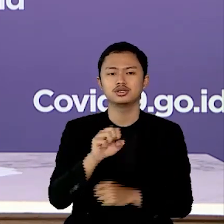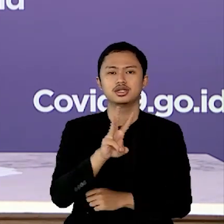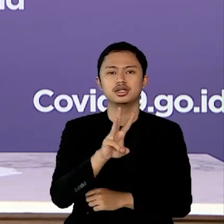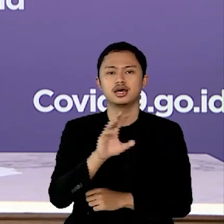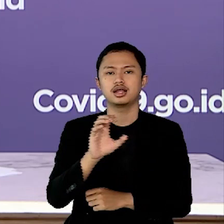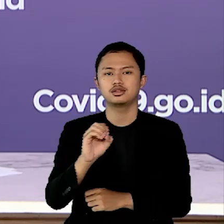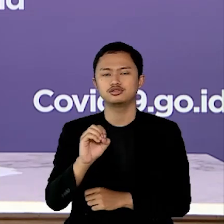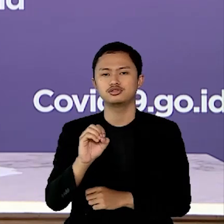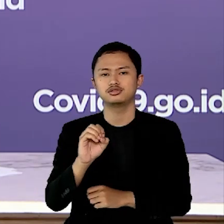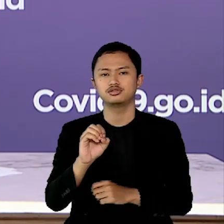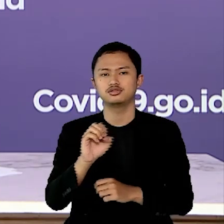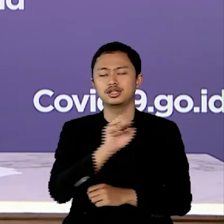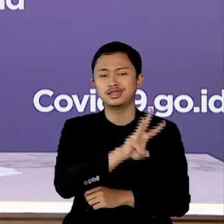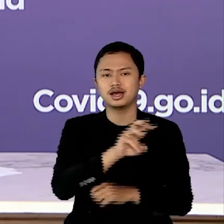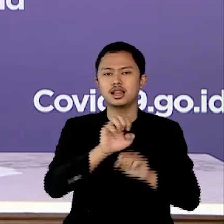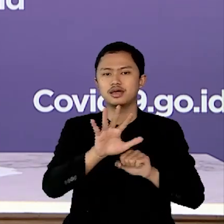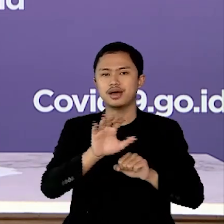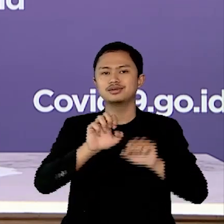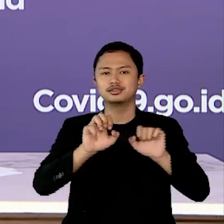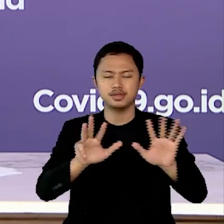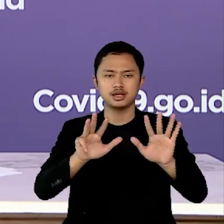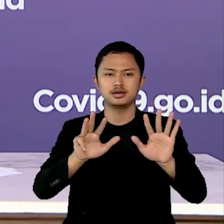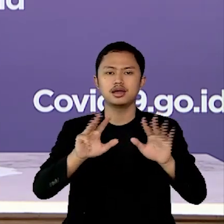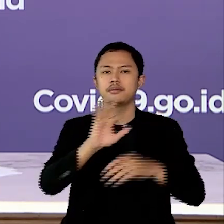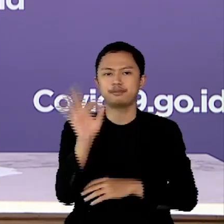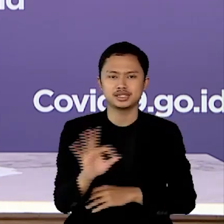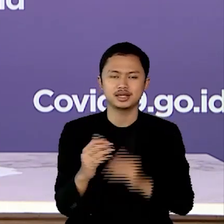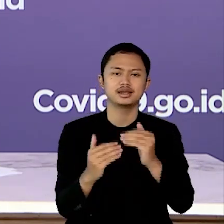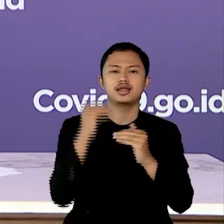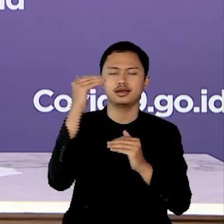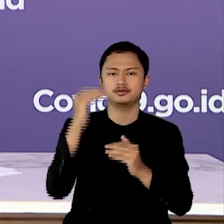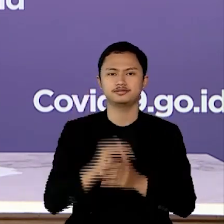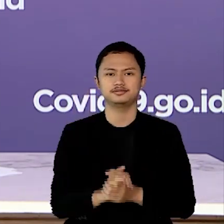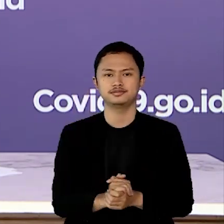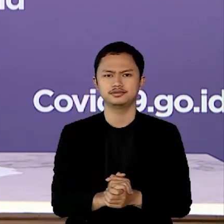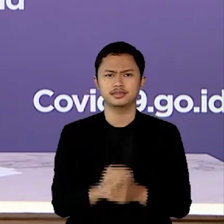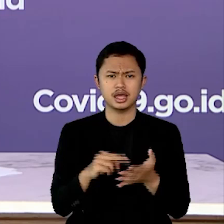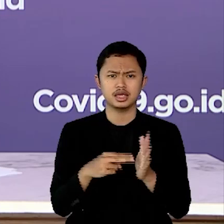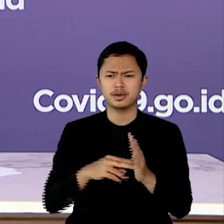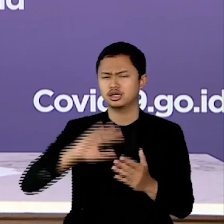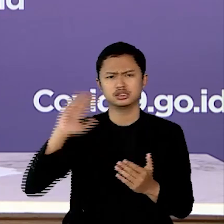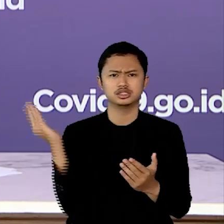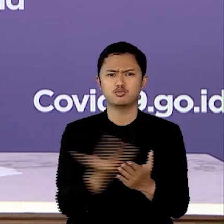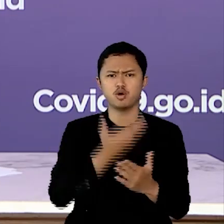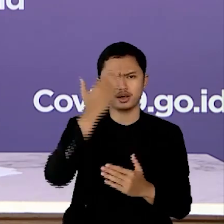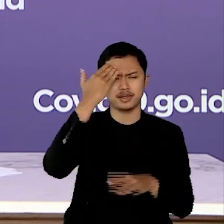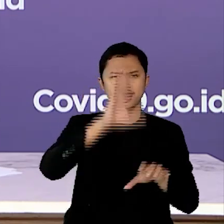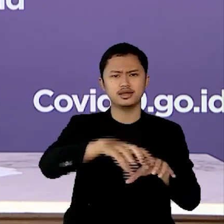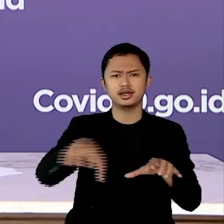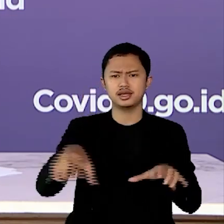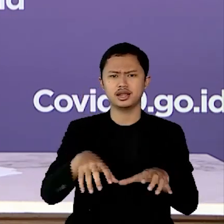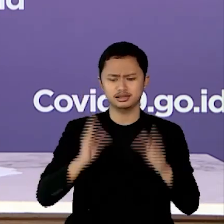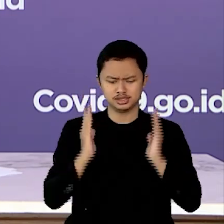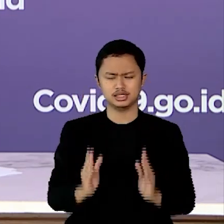359 persen perkembangan yang tidak diharapkan ini Tentunya perlu segera disikapi oleh seluruh kepala daerah